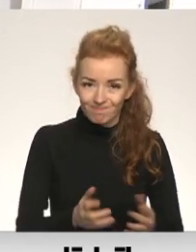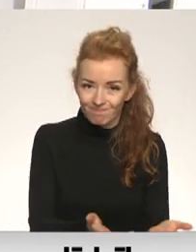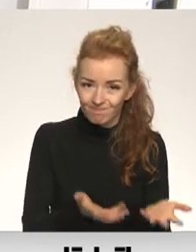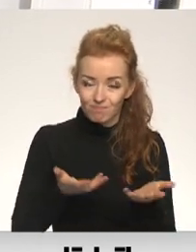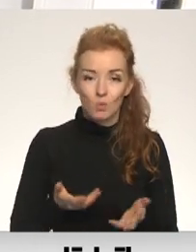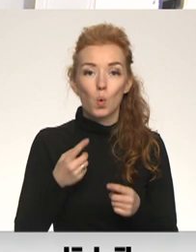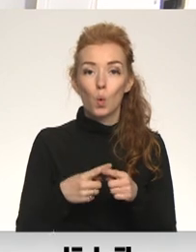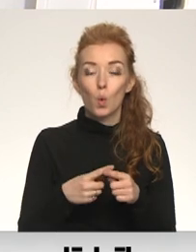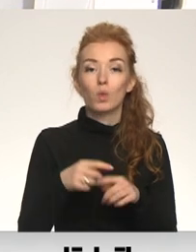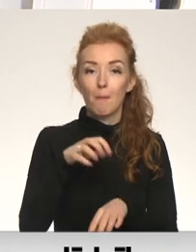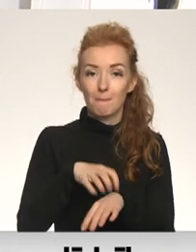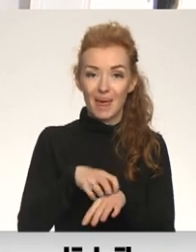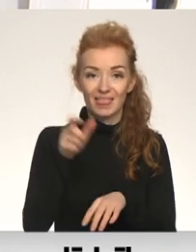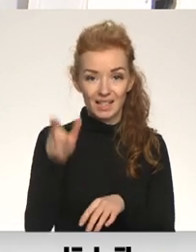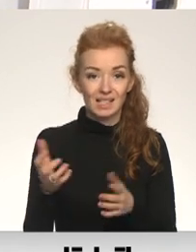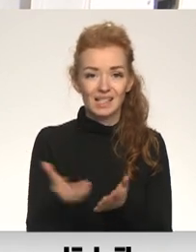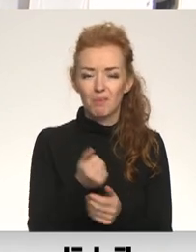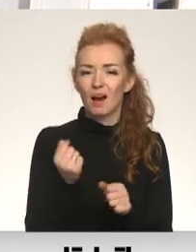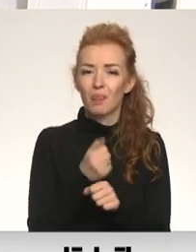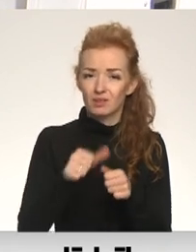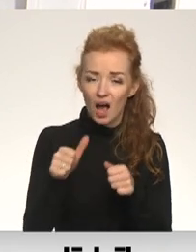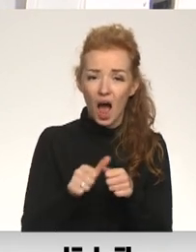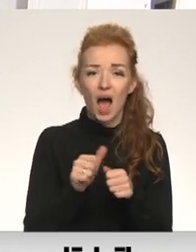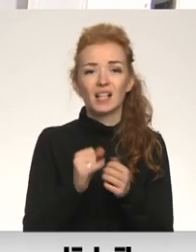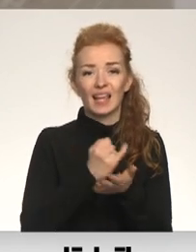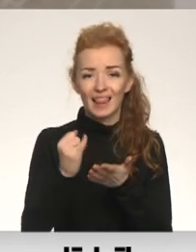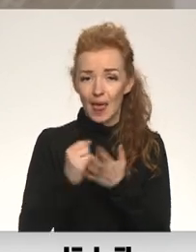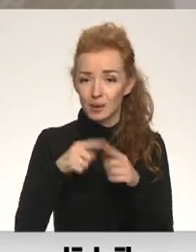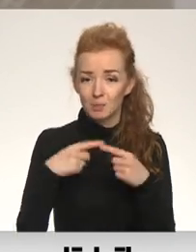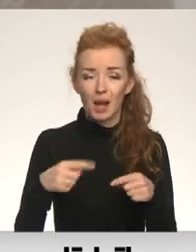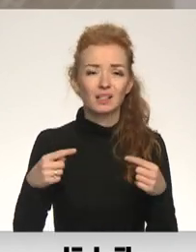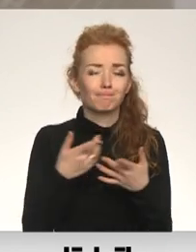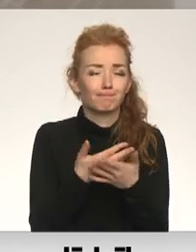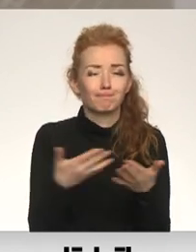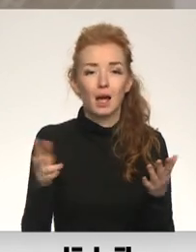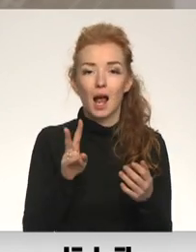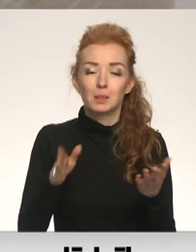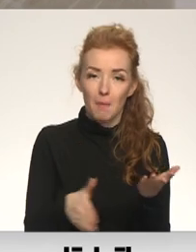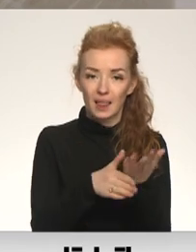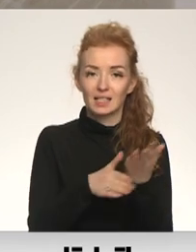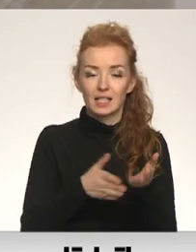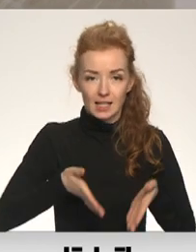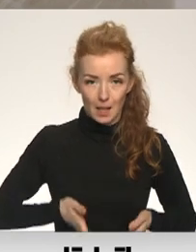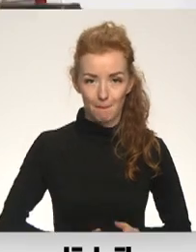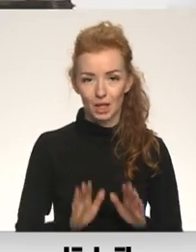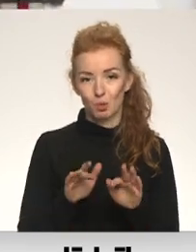Rīgas Ukrainas mediķi saņems gan medikamentus, gan higiēnas preces un citas lietas, kas atvieglos dzemdību